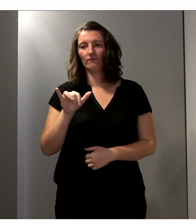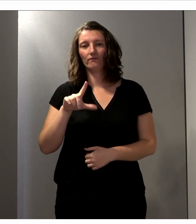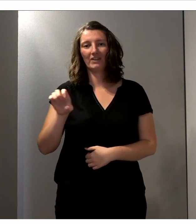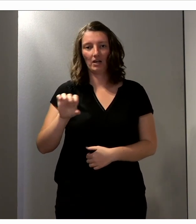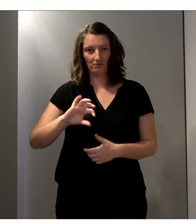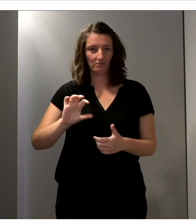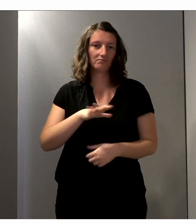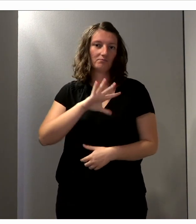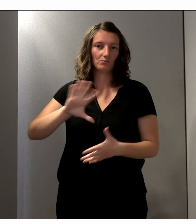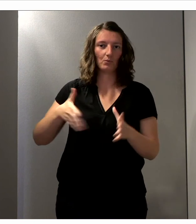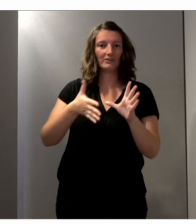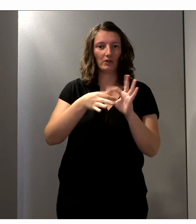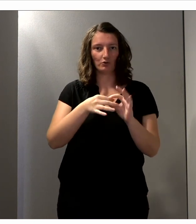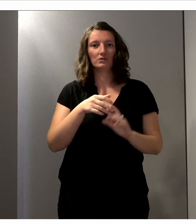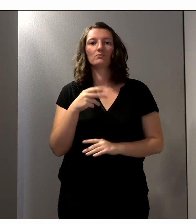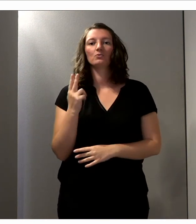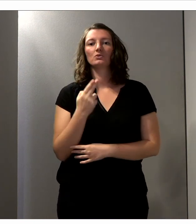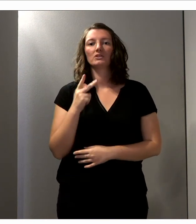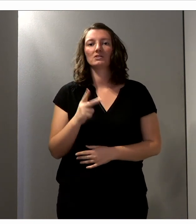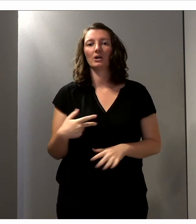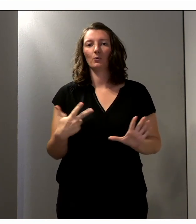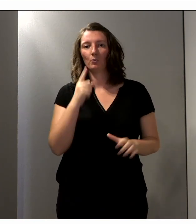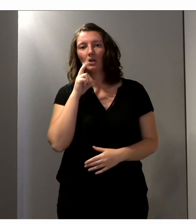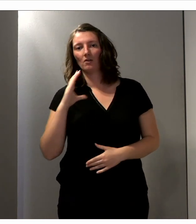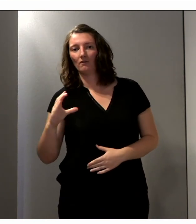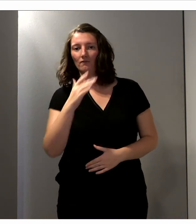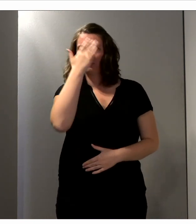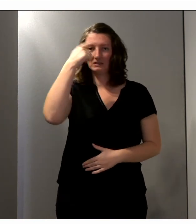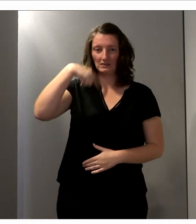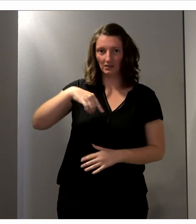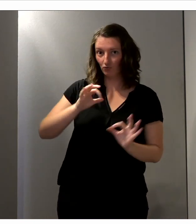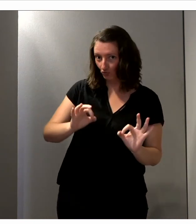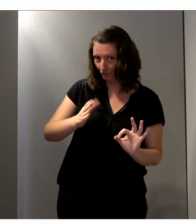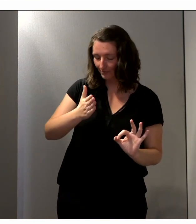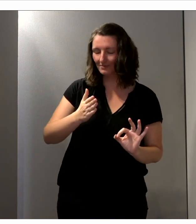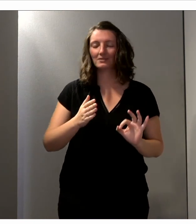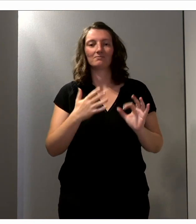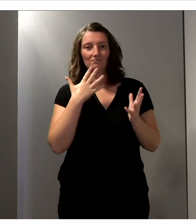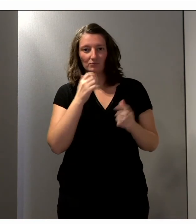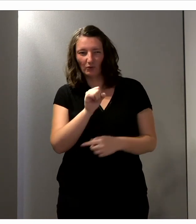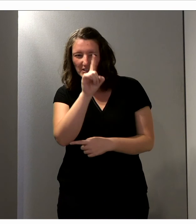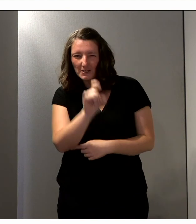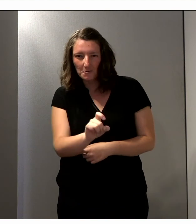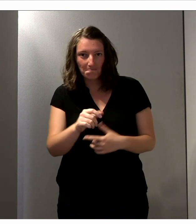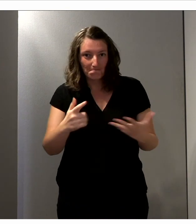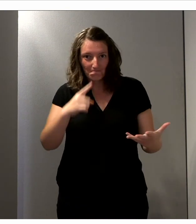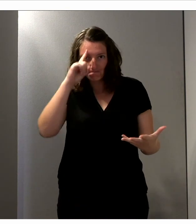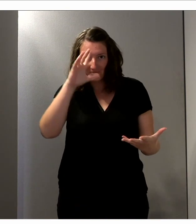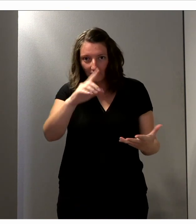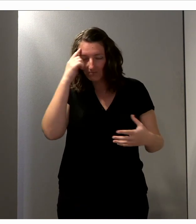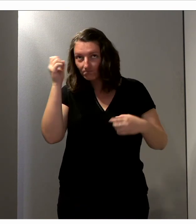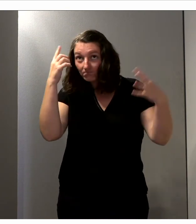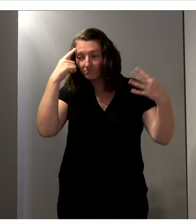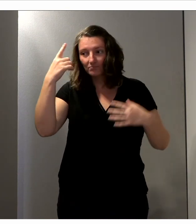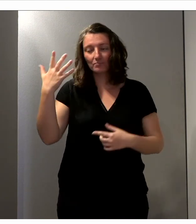de Paris 8 Vincennes-Saint-Denis, hein, c'est bien ça, un petit peu ce qu'elle pense de